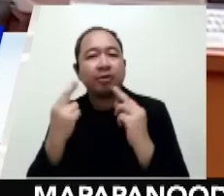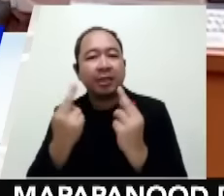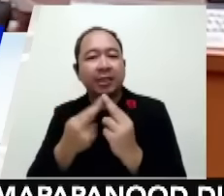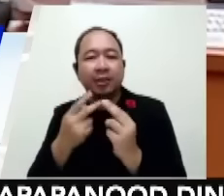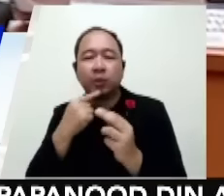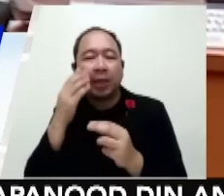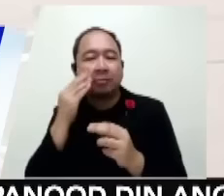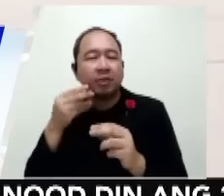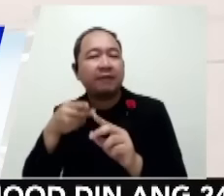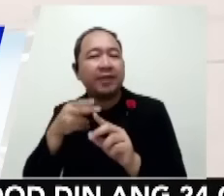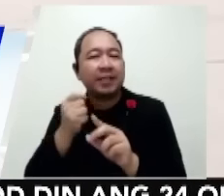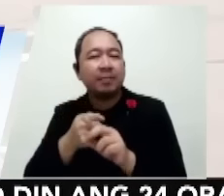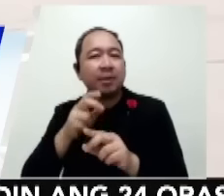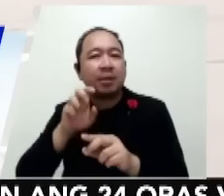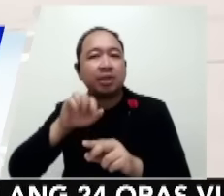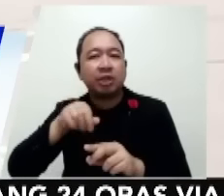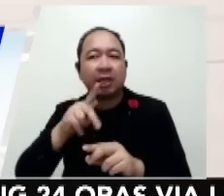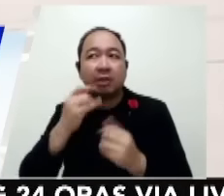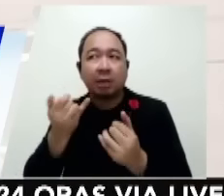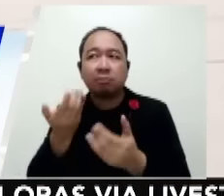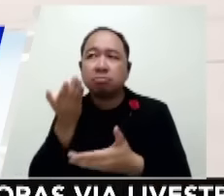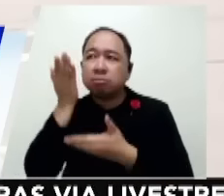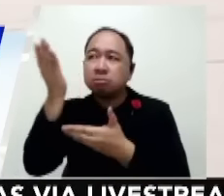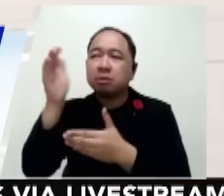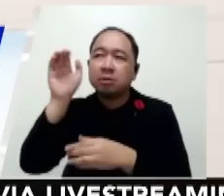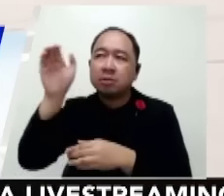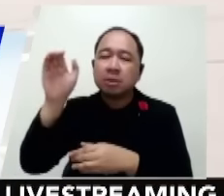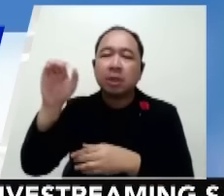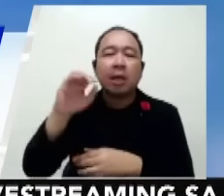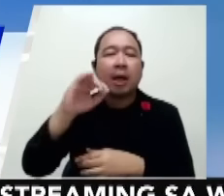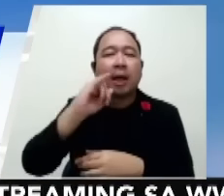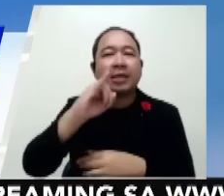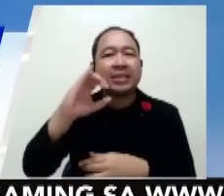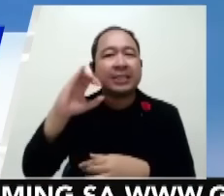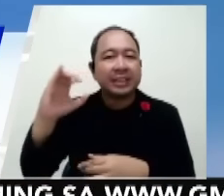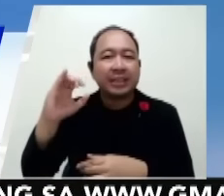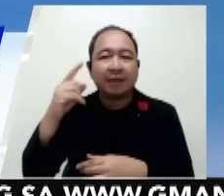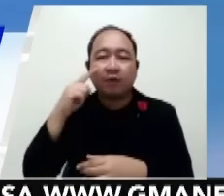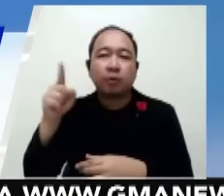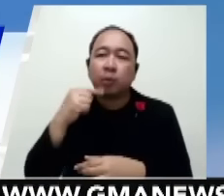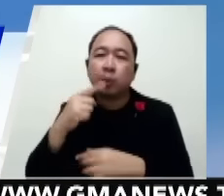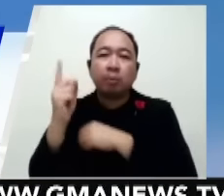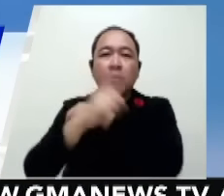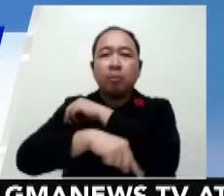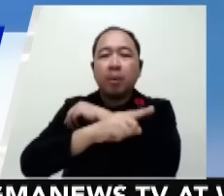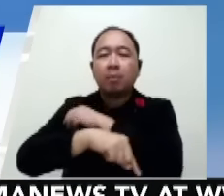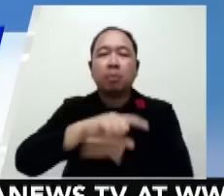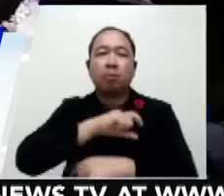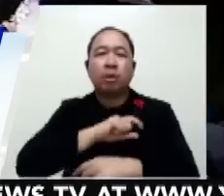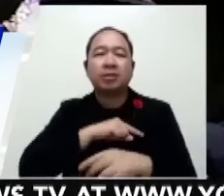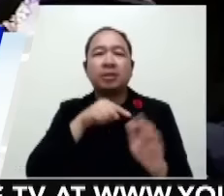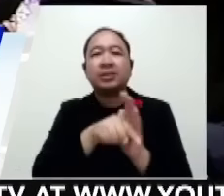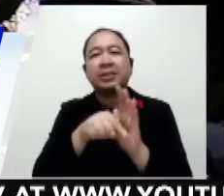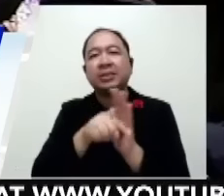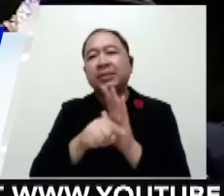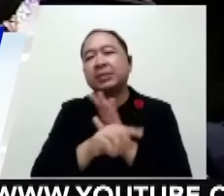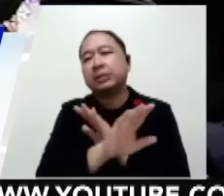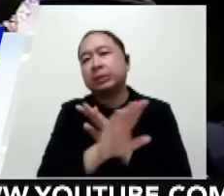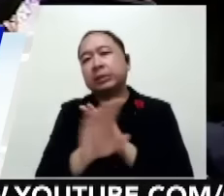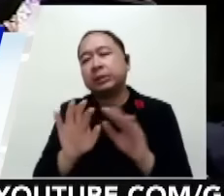daw sa ICC o International Criminal Court para mapanagot ang mga pulis na pumatay umano sa kanilang kaanak. The reason